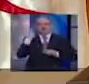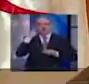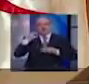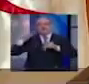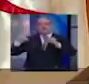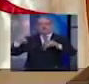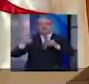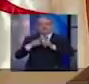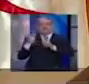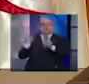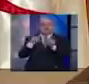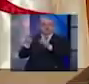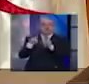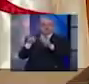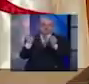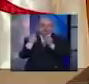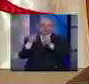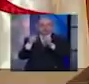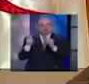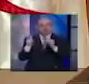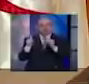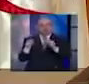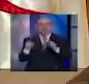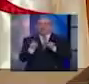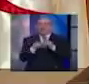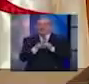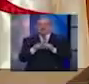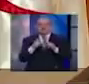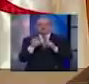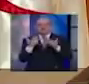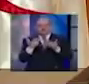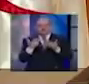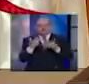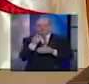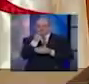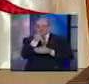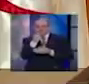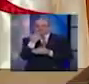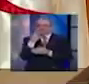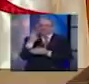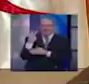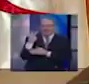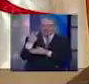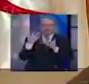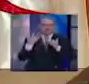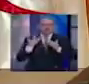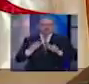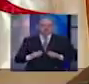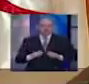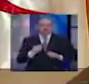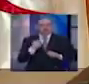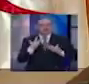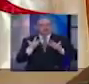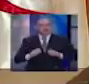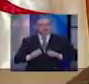enlevé depuis bien longtemps, bien avant l'histoire avec le Katrin, etc. Et de deux, il y avait des motifs beaucoup plus sérieux pour